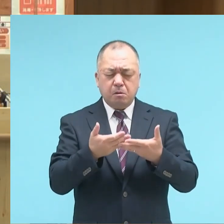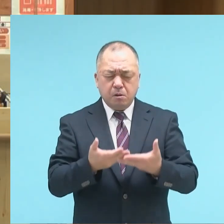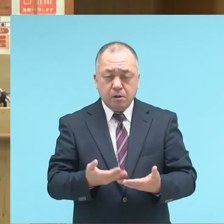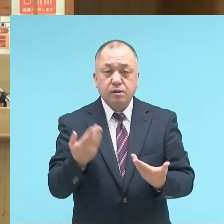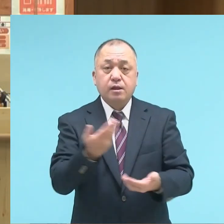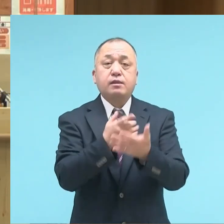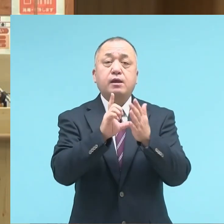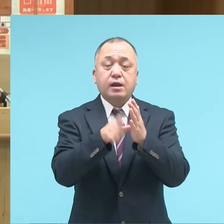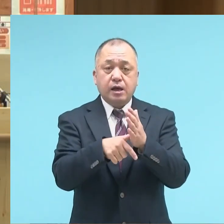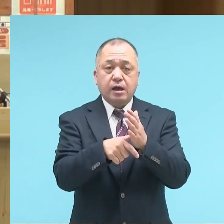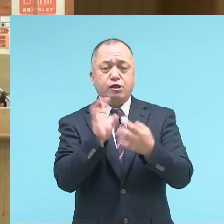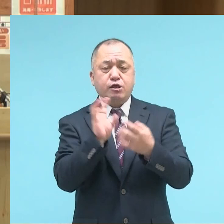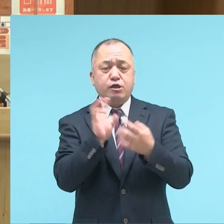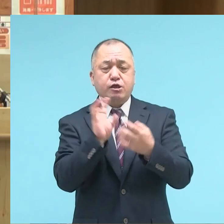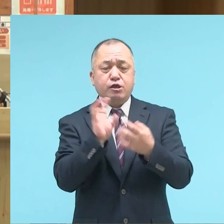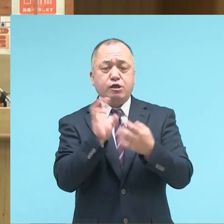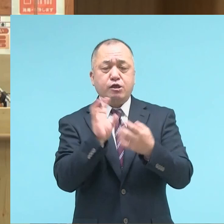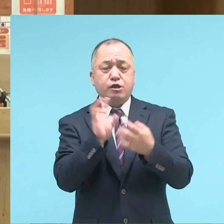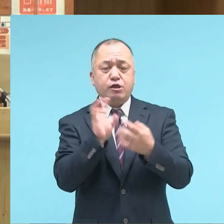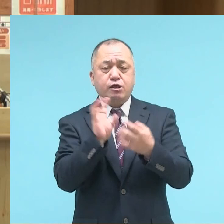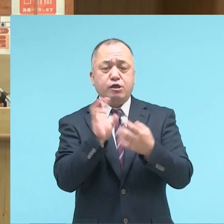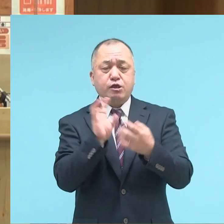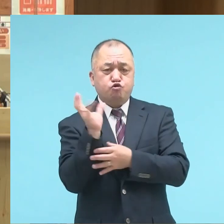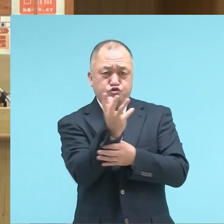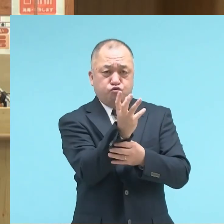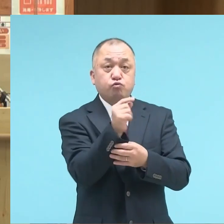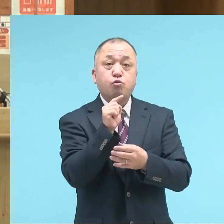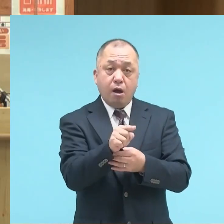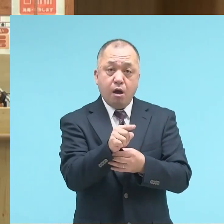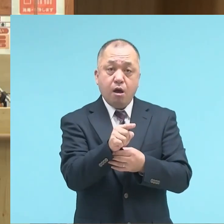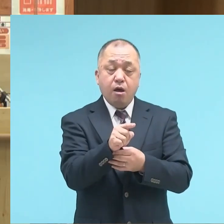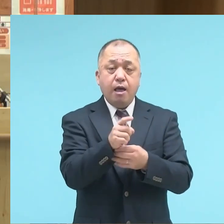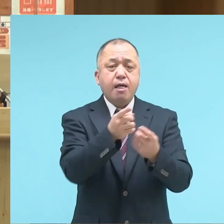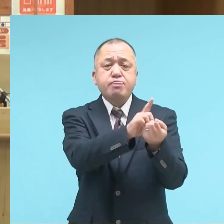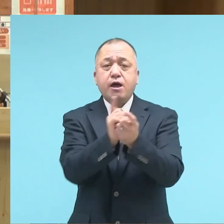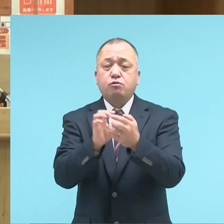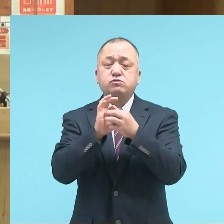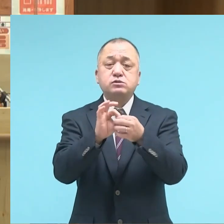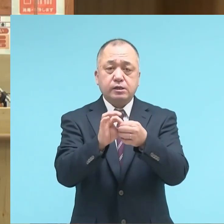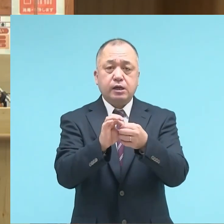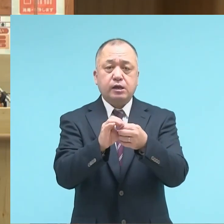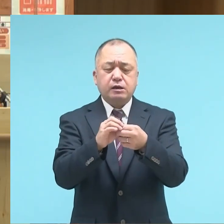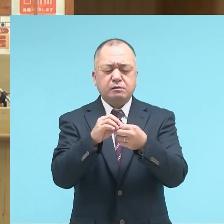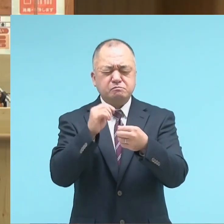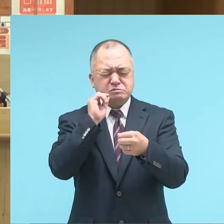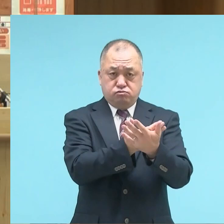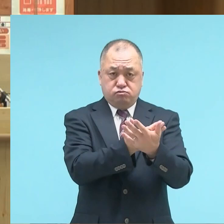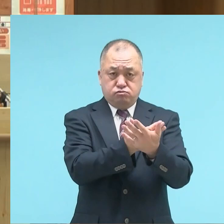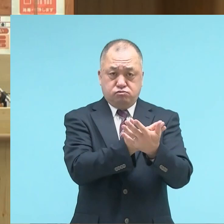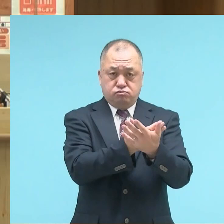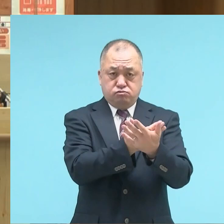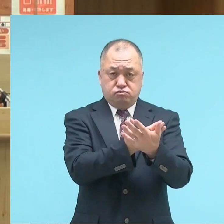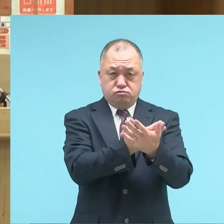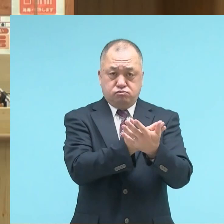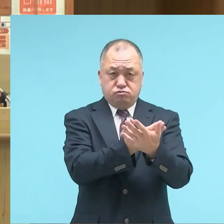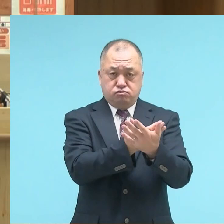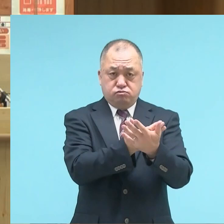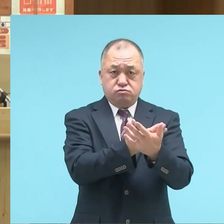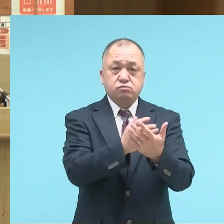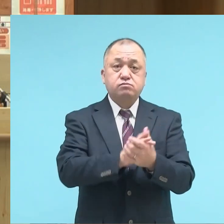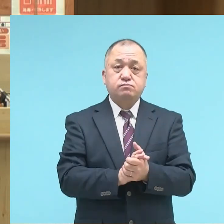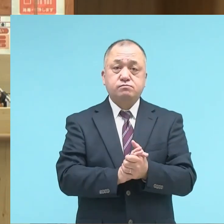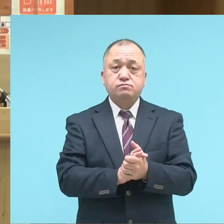そういった救命救急だとか、そういった急病の方の対応というのが 困難になってくるという状況になります